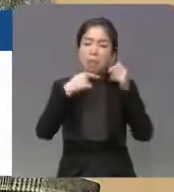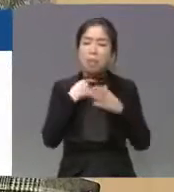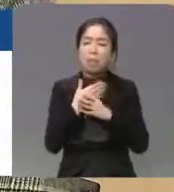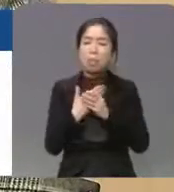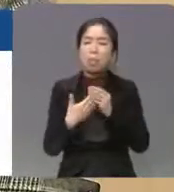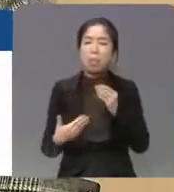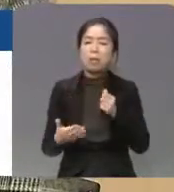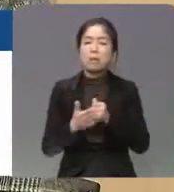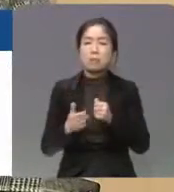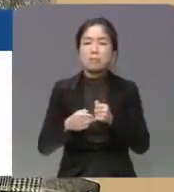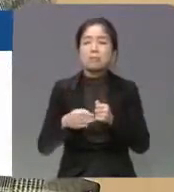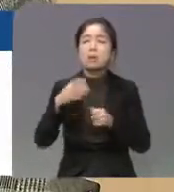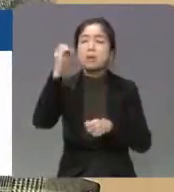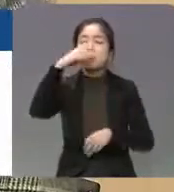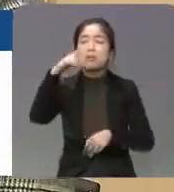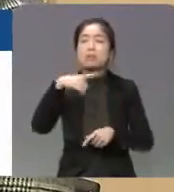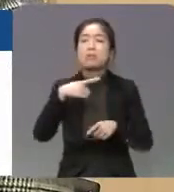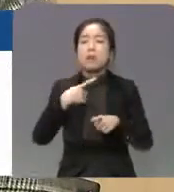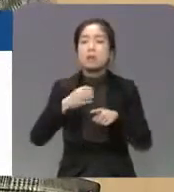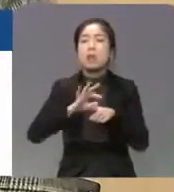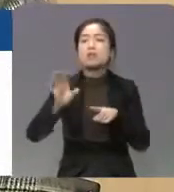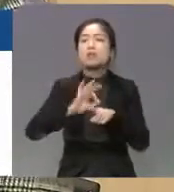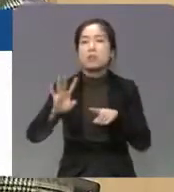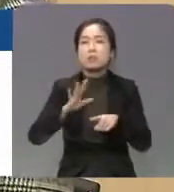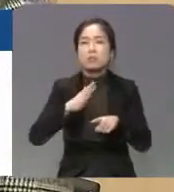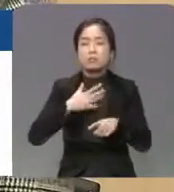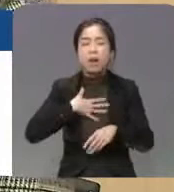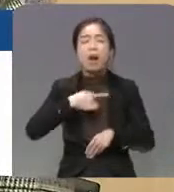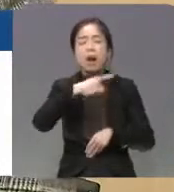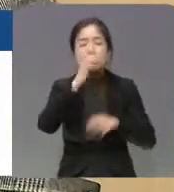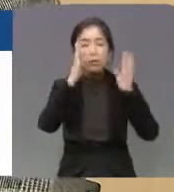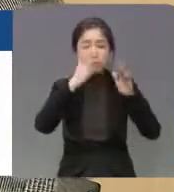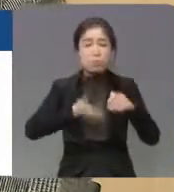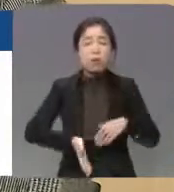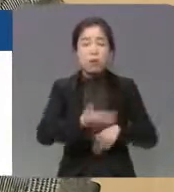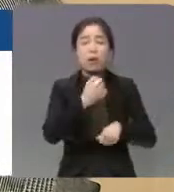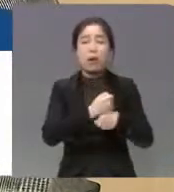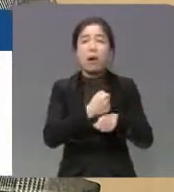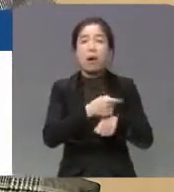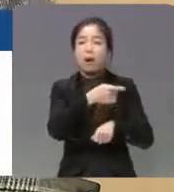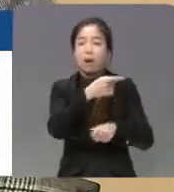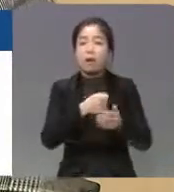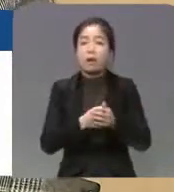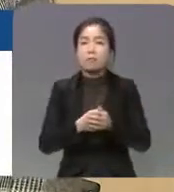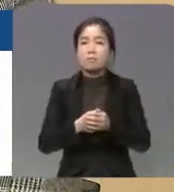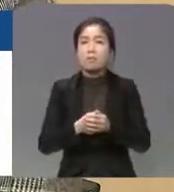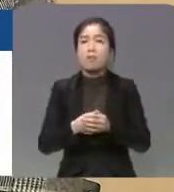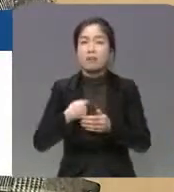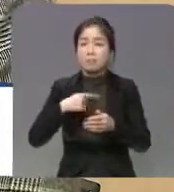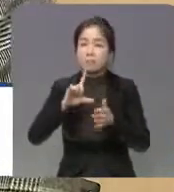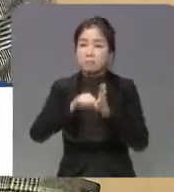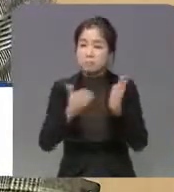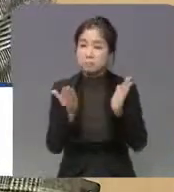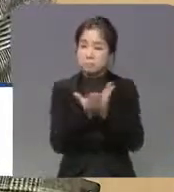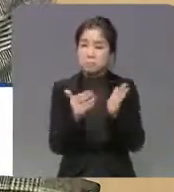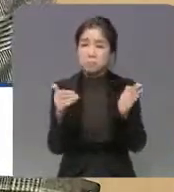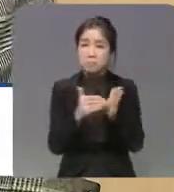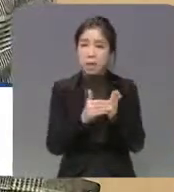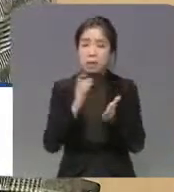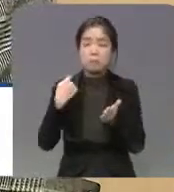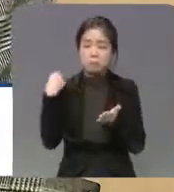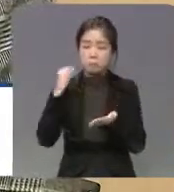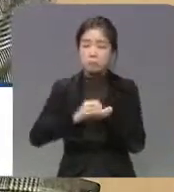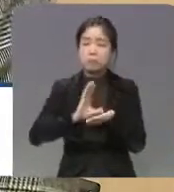말어. 난 여기서 시간만 때우다 시간 되면 우리 지역으로 갈 거야. 이렇게 생각을 하시고 수업을 하기 때문에 아이들도 공부할